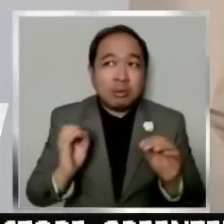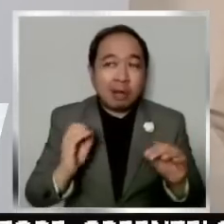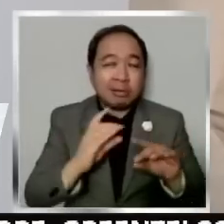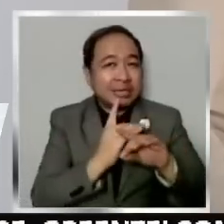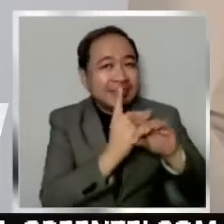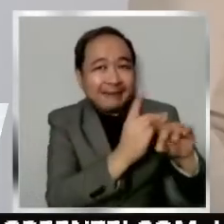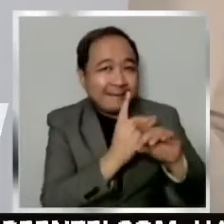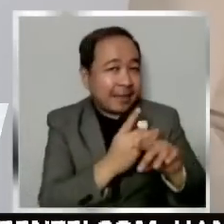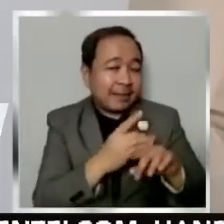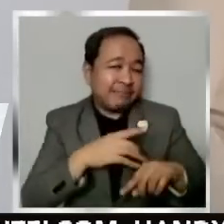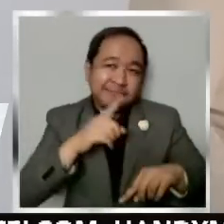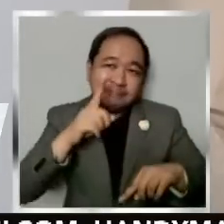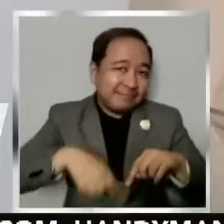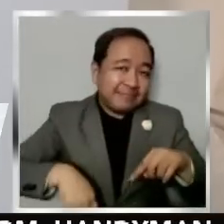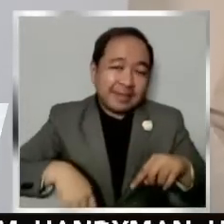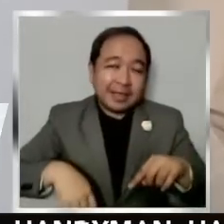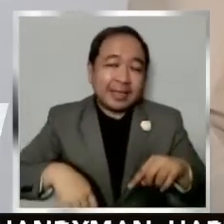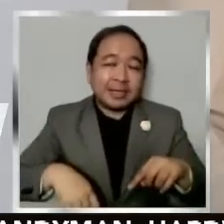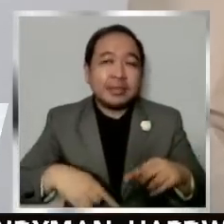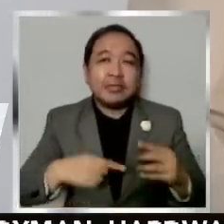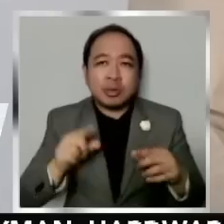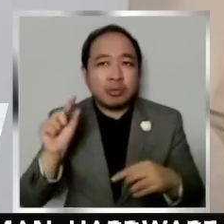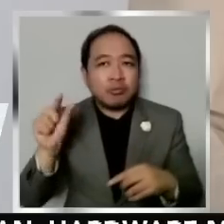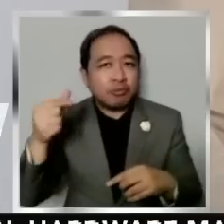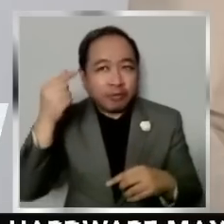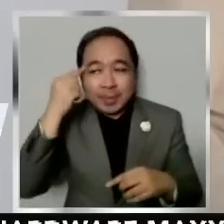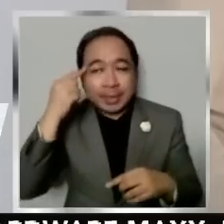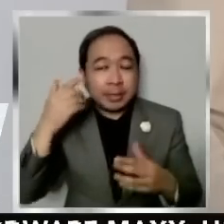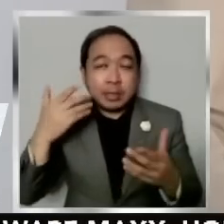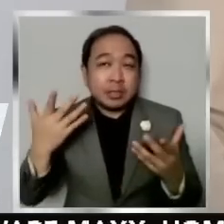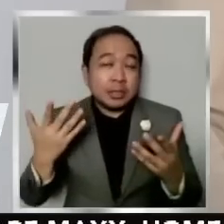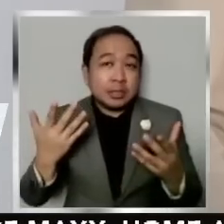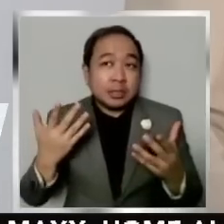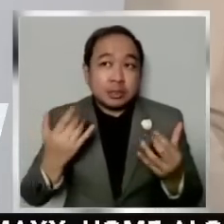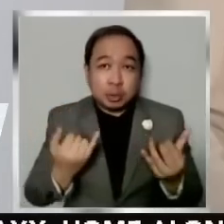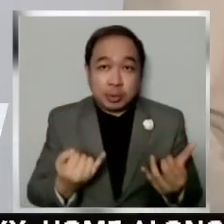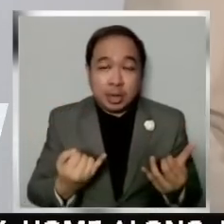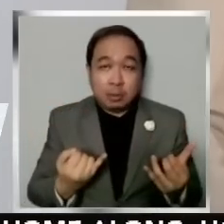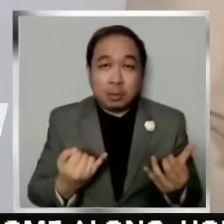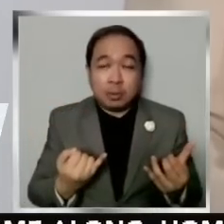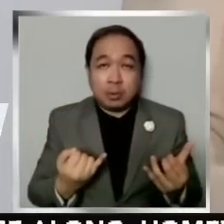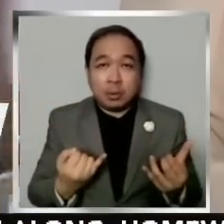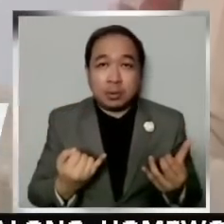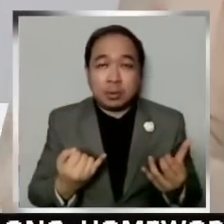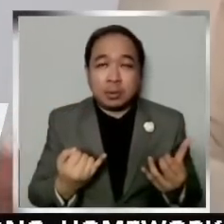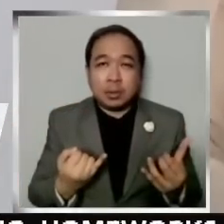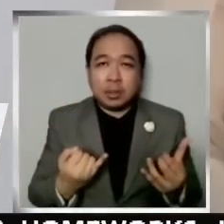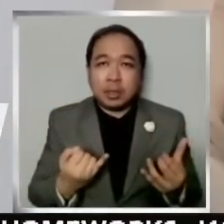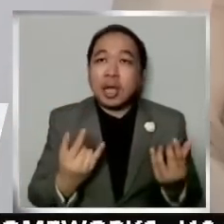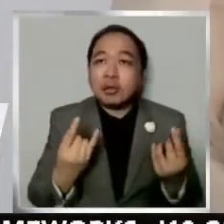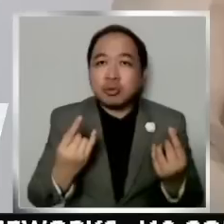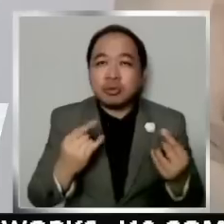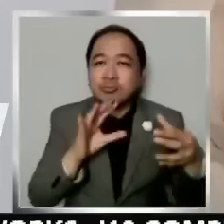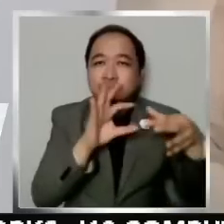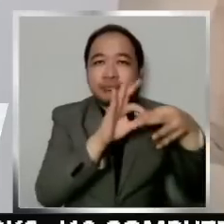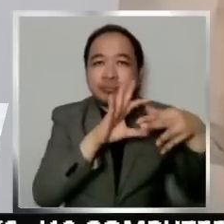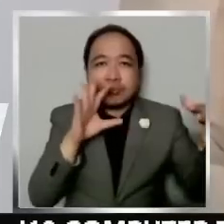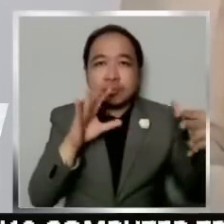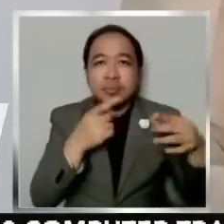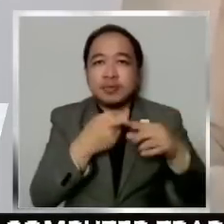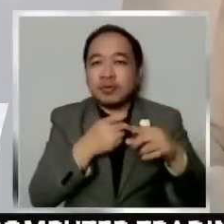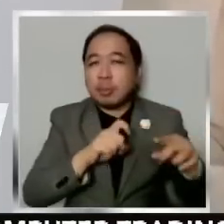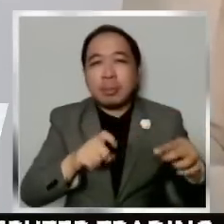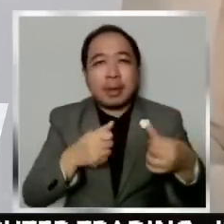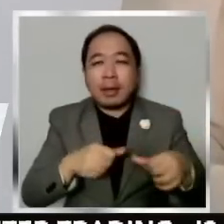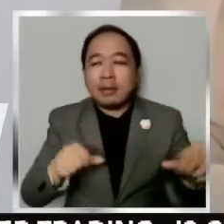there's nothing more that we can do in the government. And so, at this point, we essentially are disengaging from any contact, from